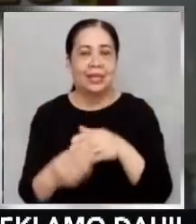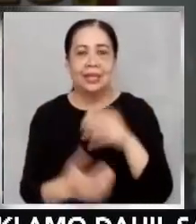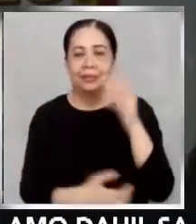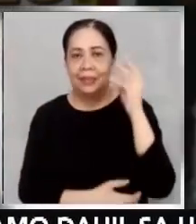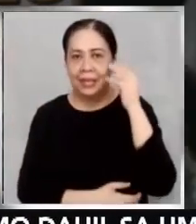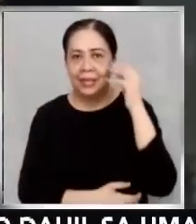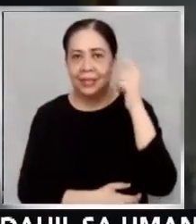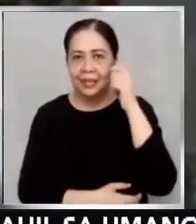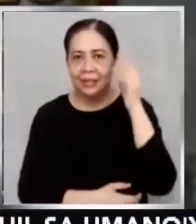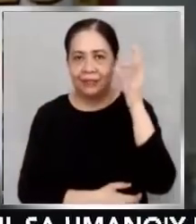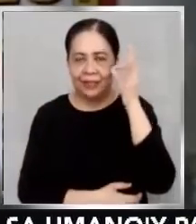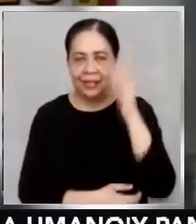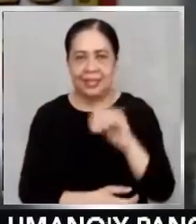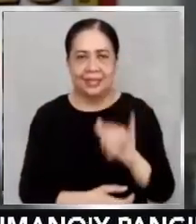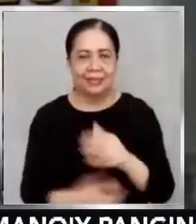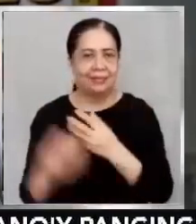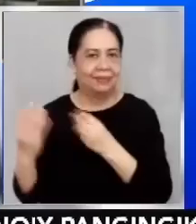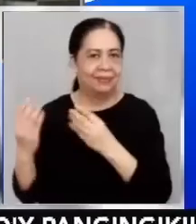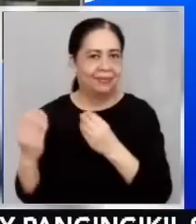muna ang latest. Balik sa'yo, Iya.